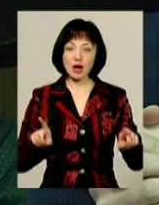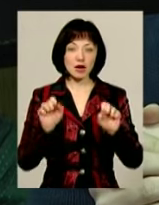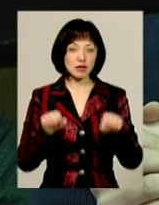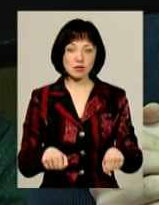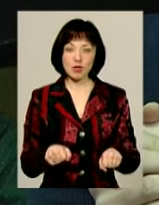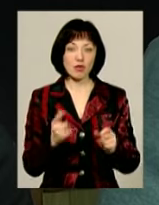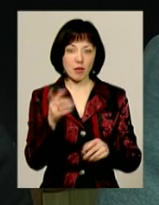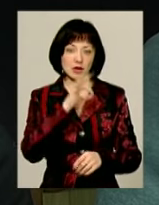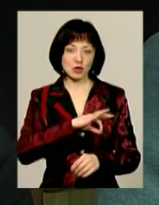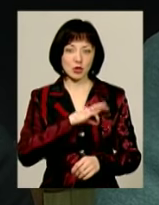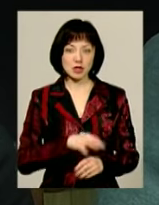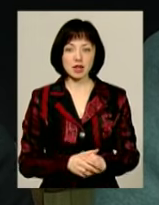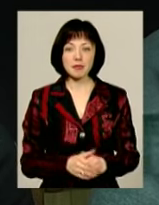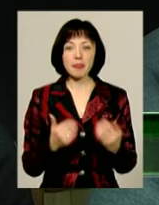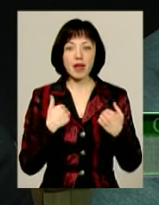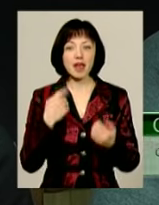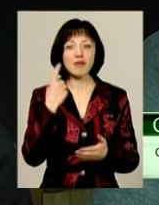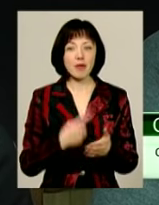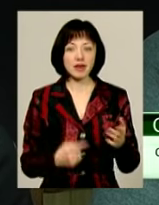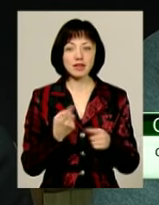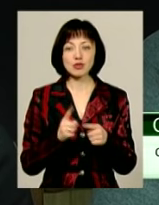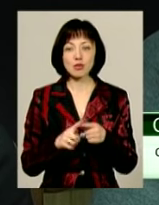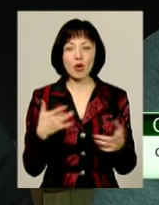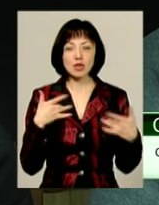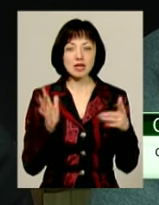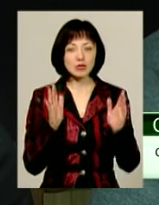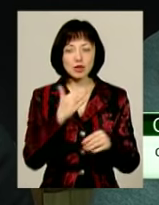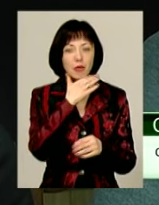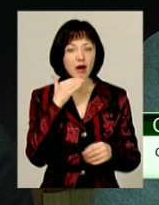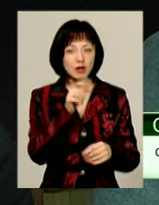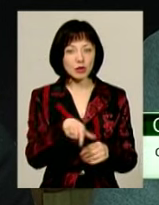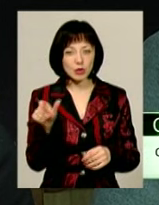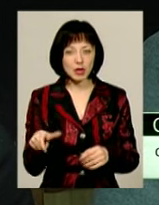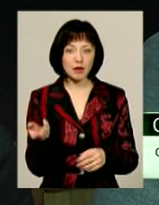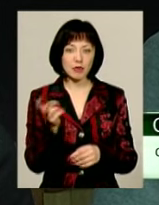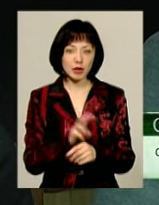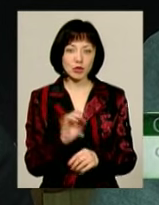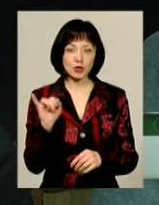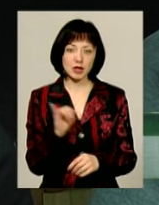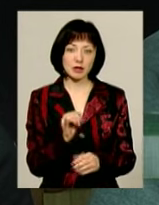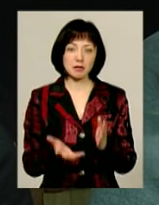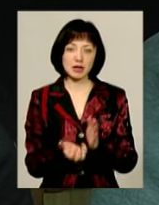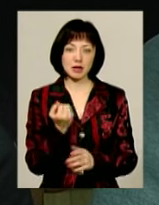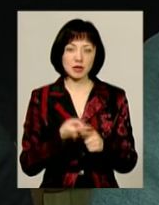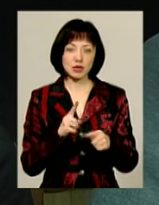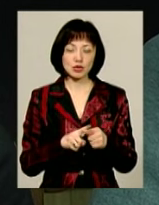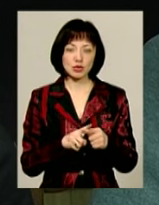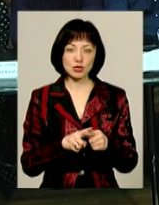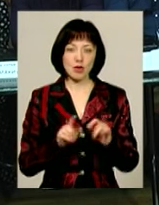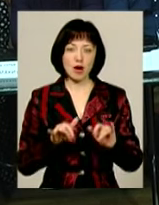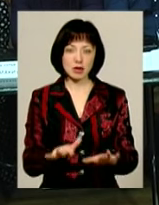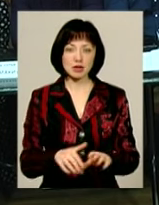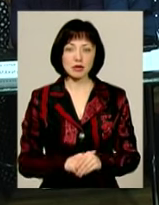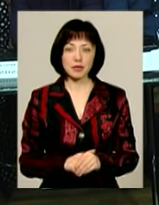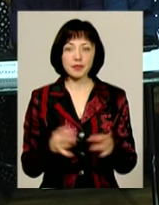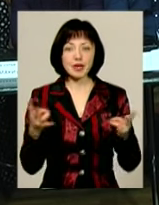якою мають скористатися. Я переконаний, що на цьому концерті буде дуже багато людей, які прийдуть і підтримують цю класну акцію.